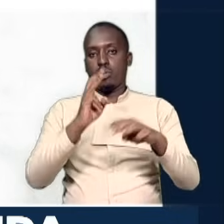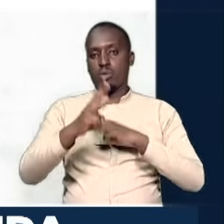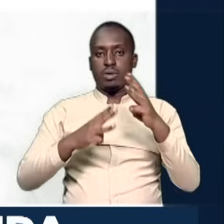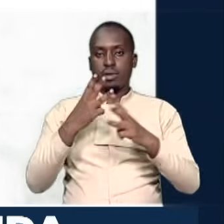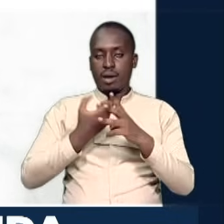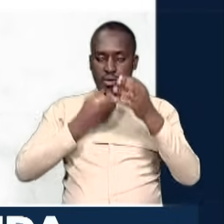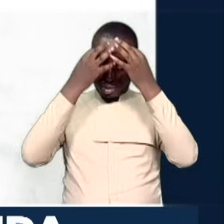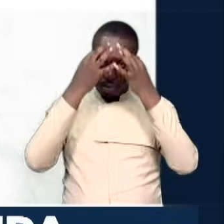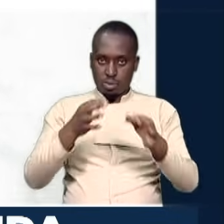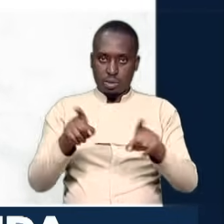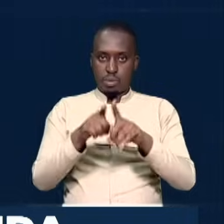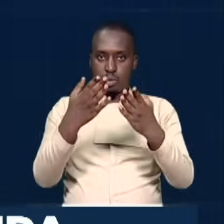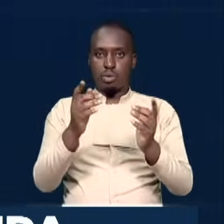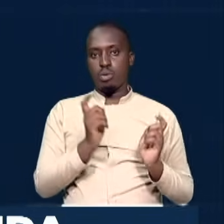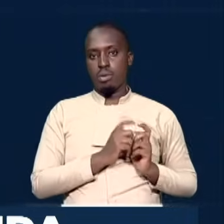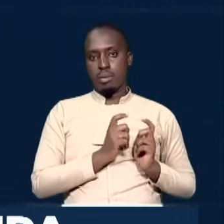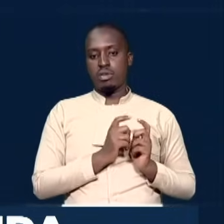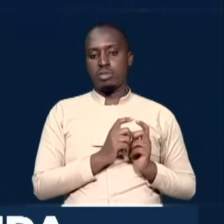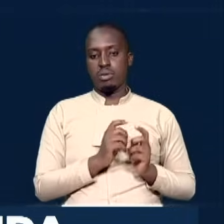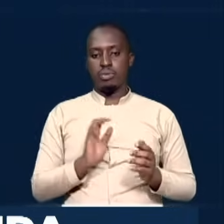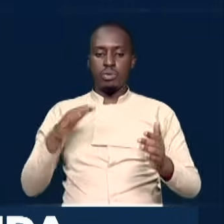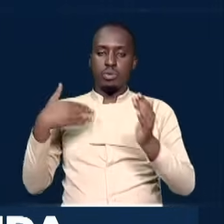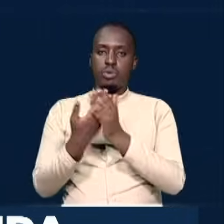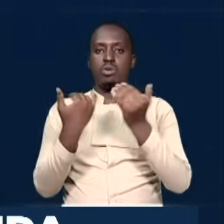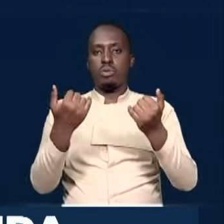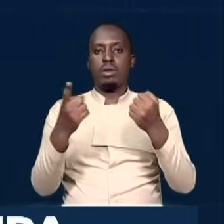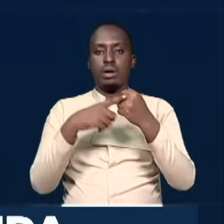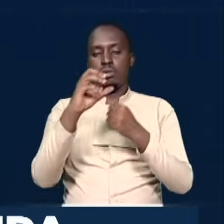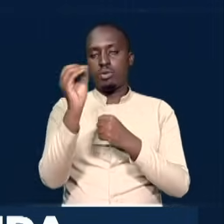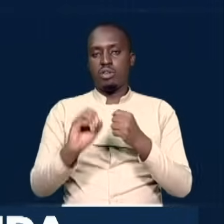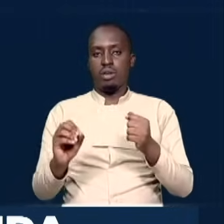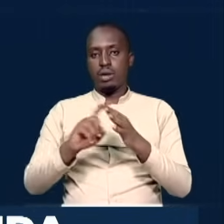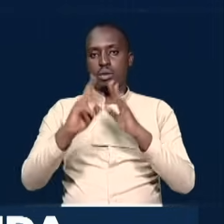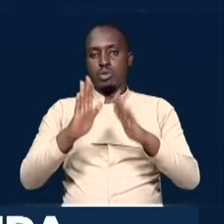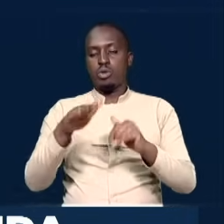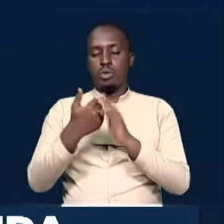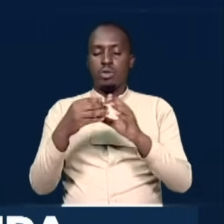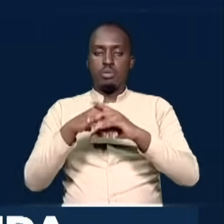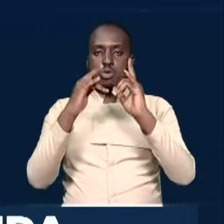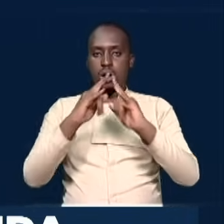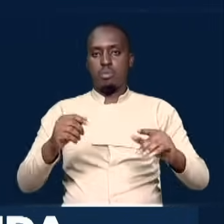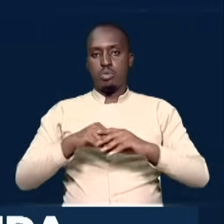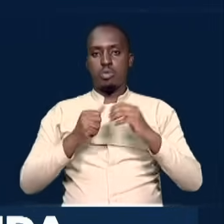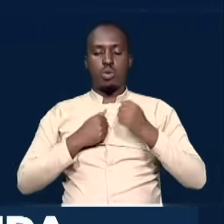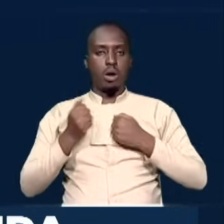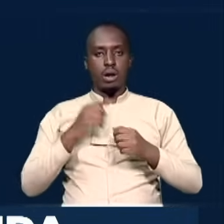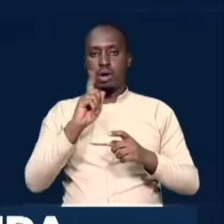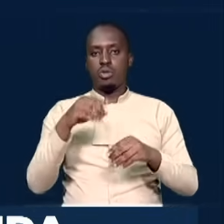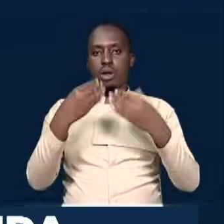hafashe umwanzuro nk'uyu ubabaje. Kugeza ubu 6% by'impunzi zose ziba mu nkambi zo mu Rwanda nta bufasha